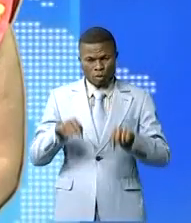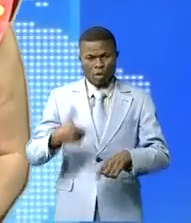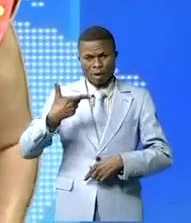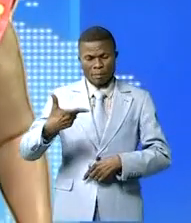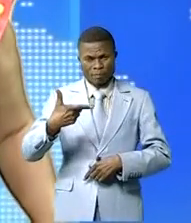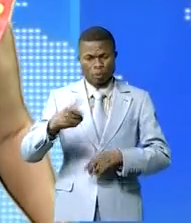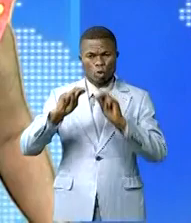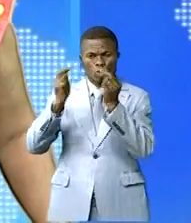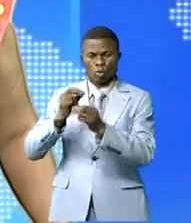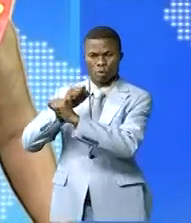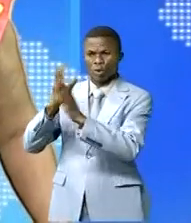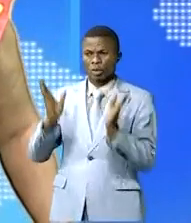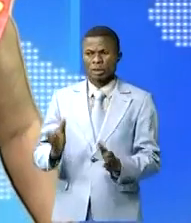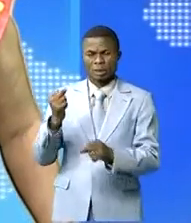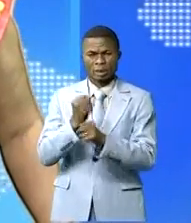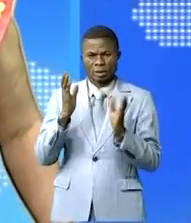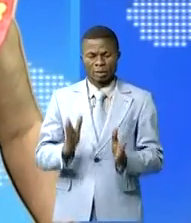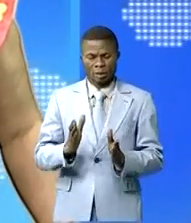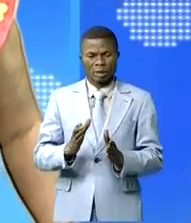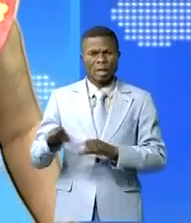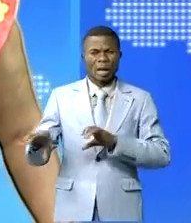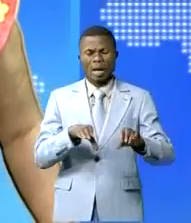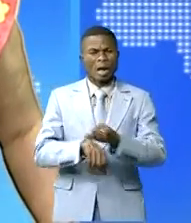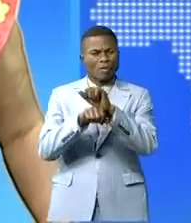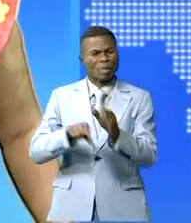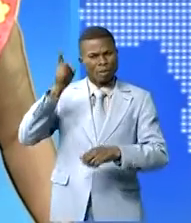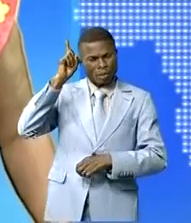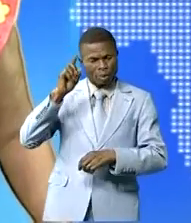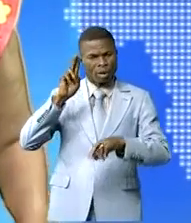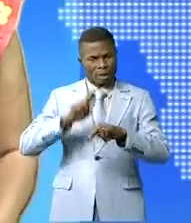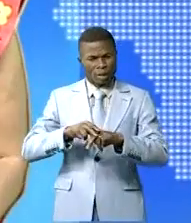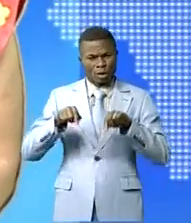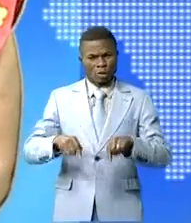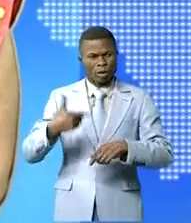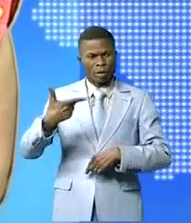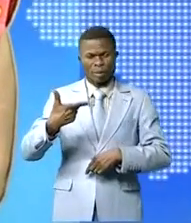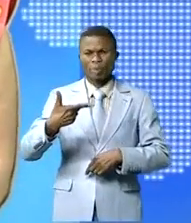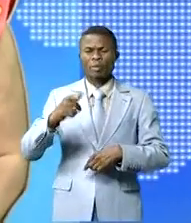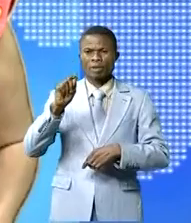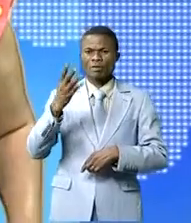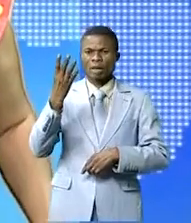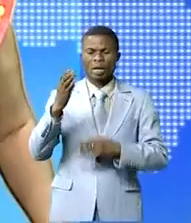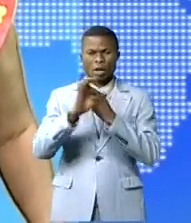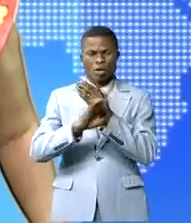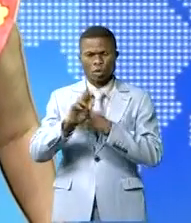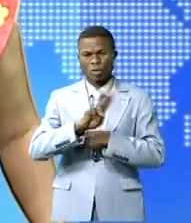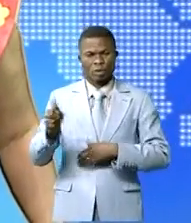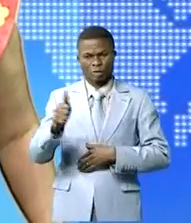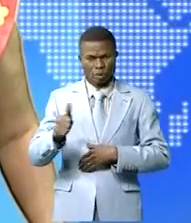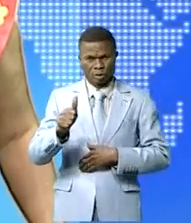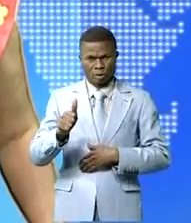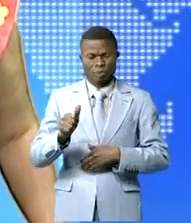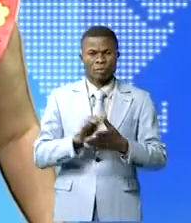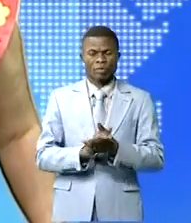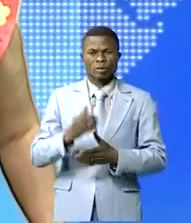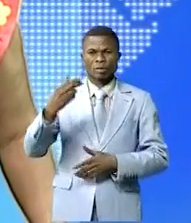matin par l'intersyndicale. Tout à l'heure, l'ambiance inhabituelle qu'a vécu ces médias publics, c'est mardi 24 août 2021.